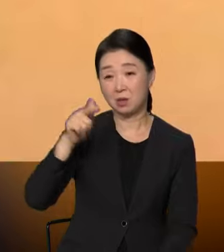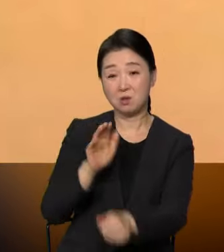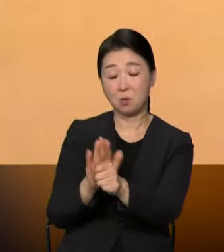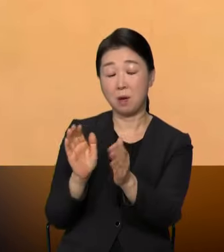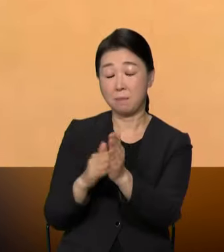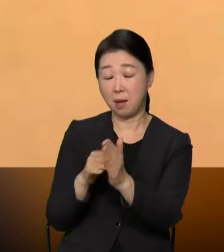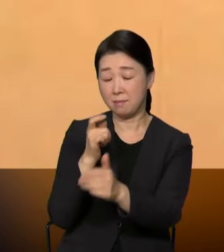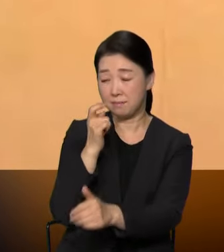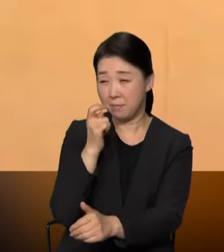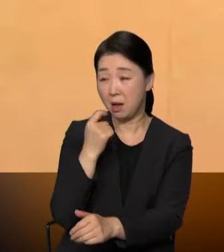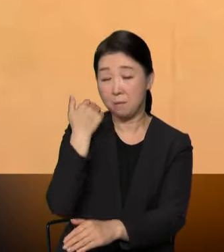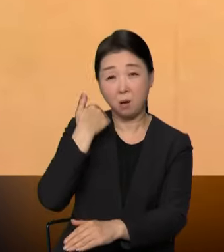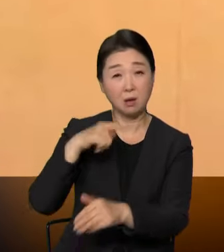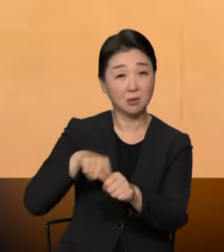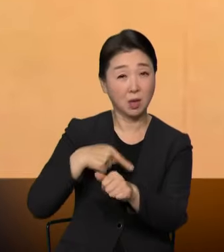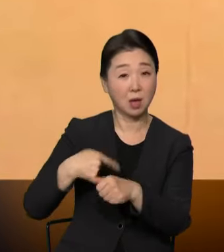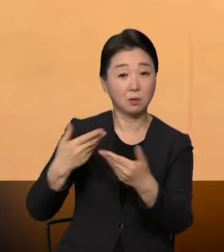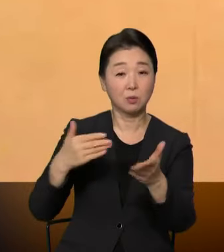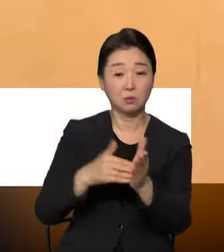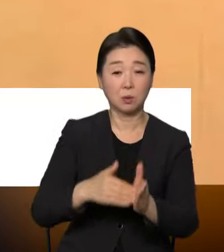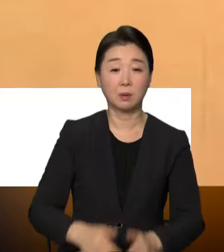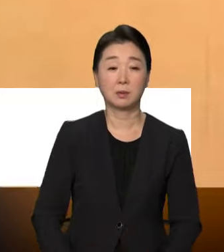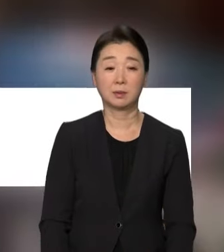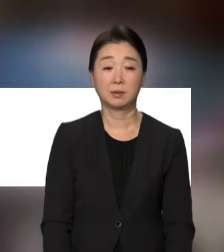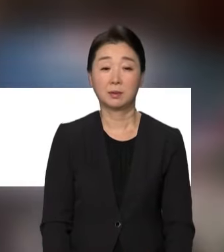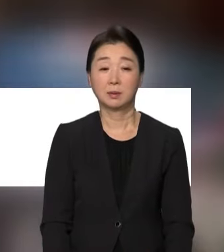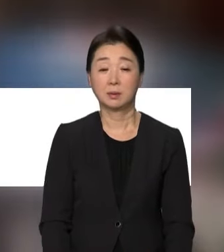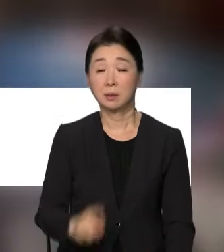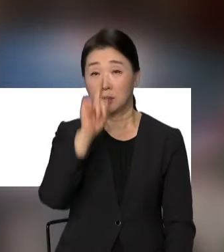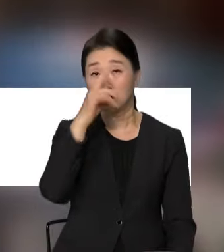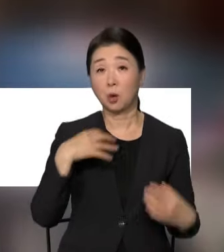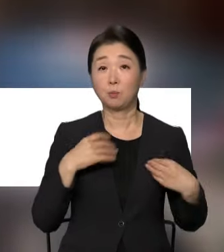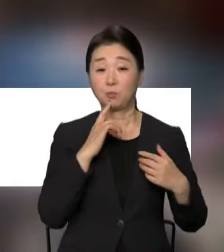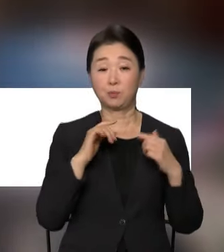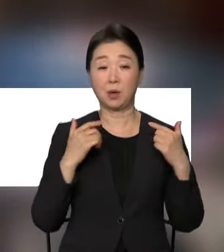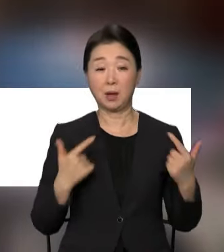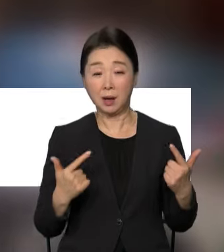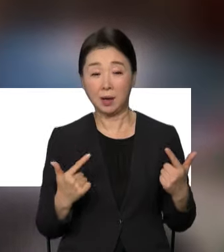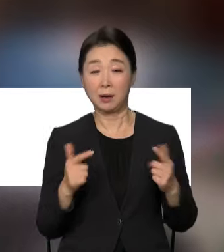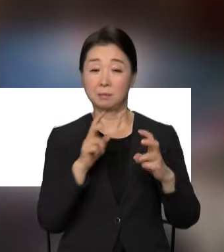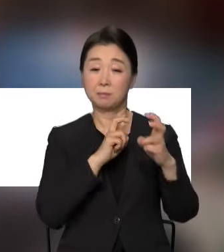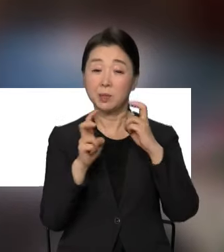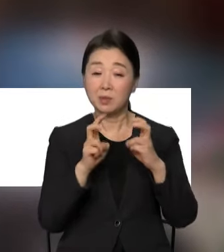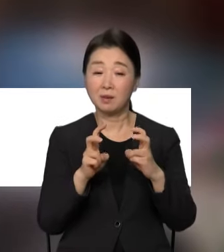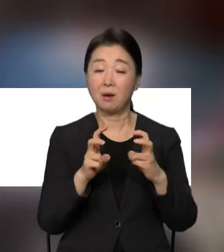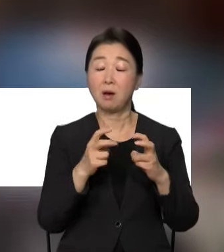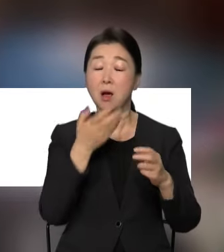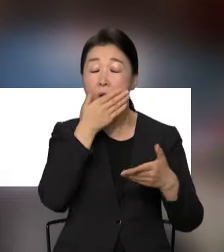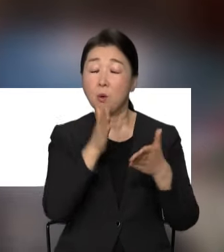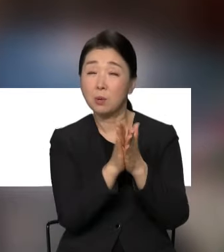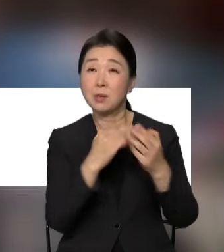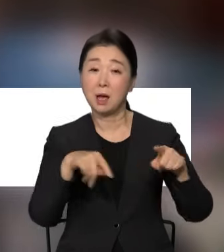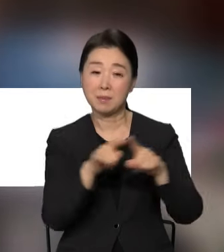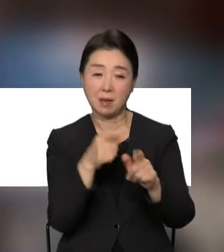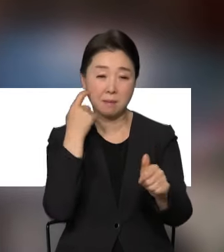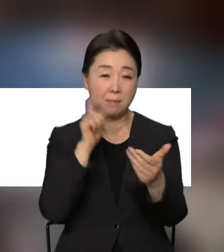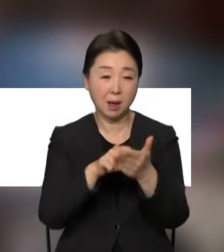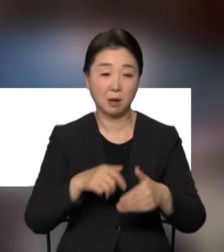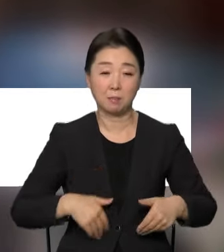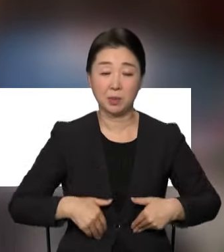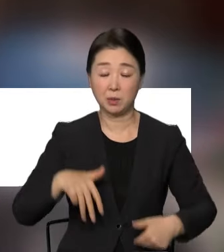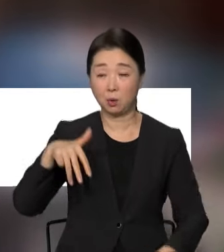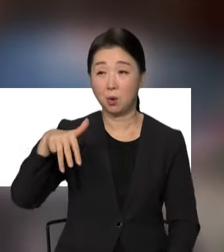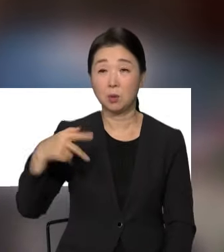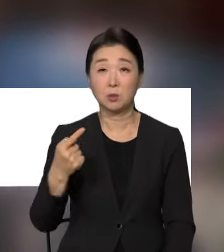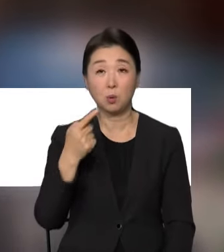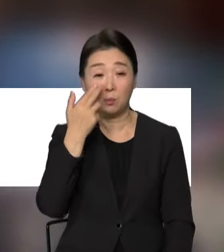응징하겠다고 공언하기도 했습니다. We will go out and find the conspirators not just in government but in the media. Yes, we're going to come after the